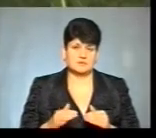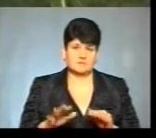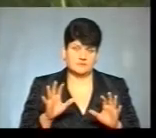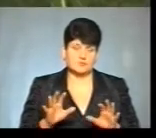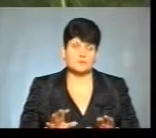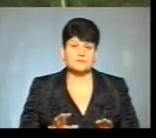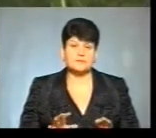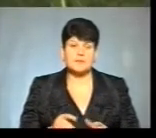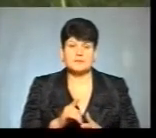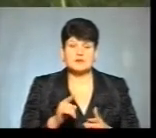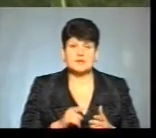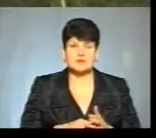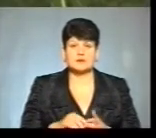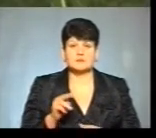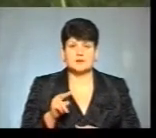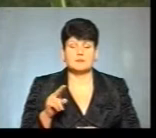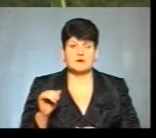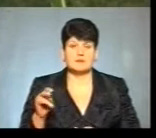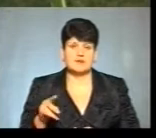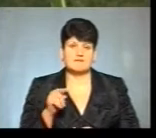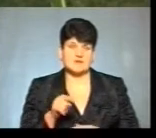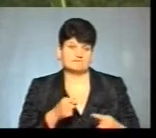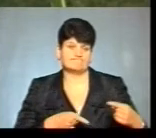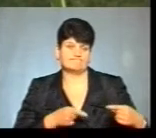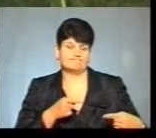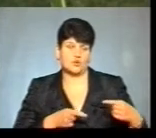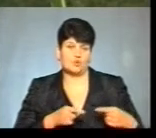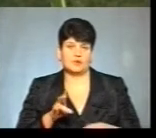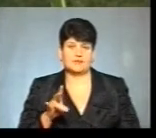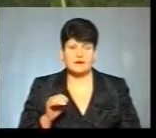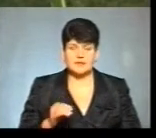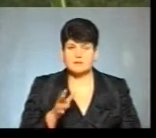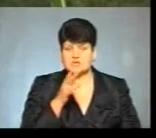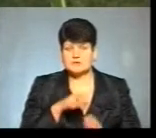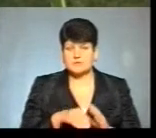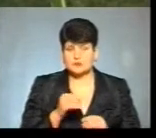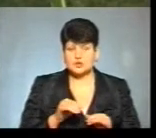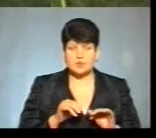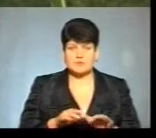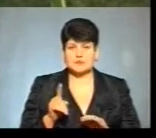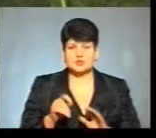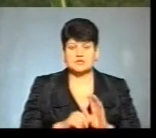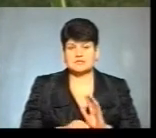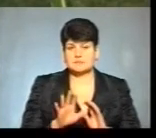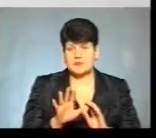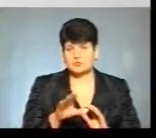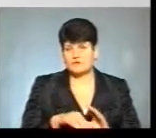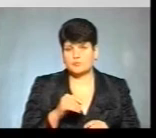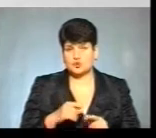маємо питання від Петра Арапада, вашого політичного опонента, який під час виборчої кампанії на 165-му виборчому